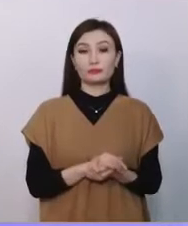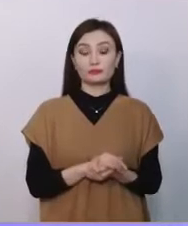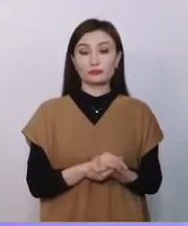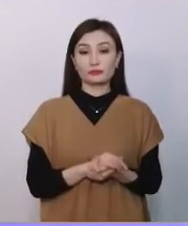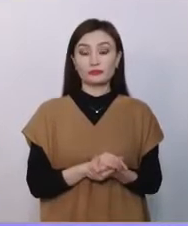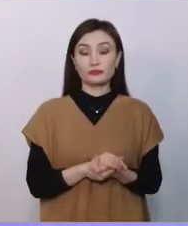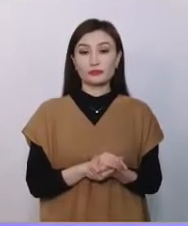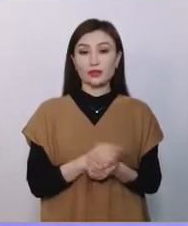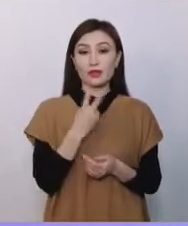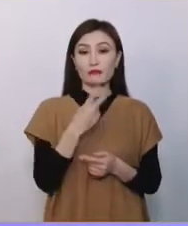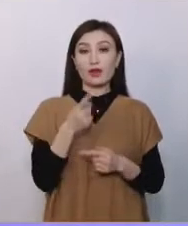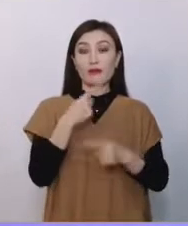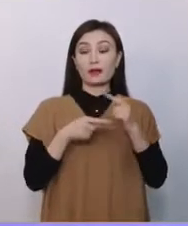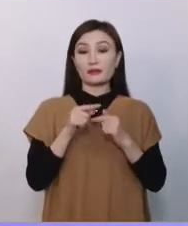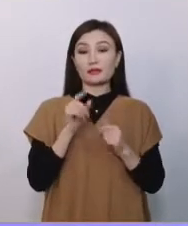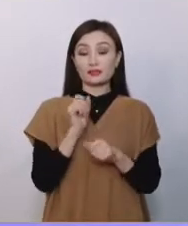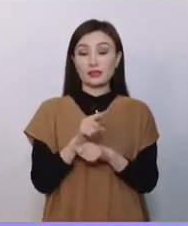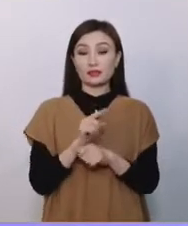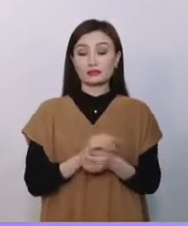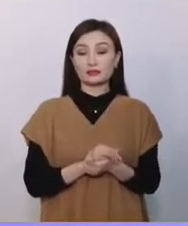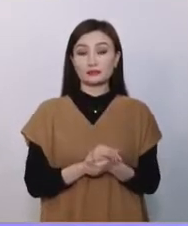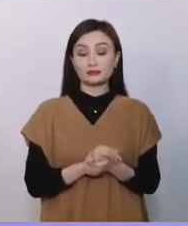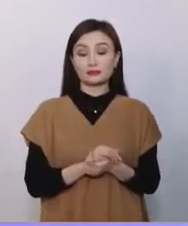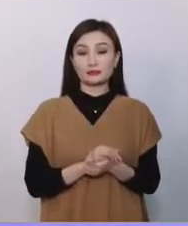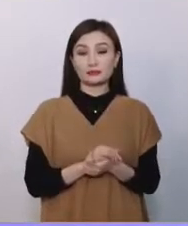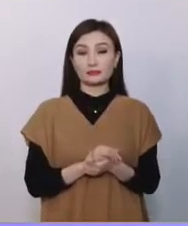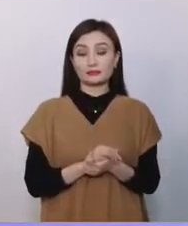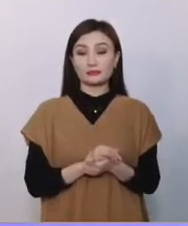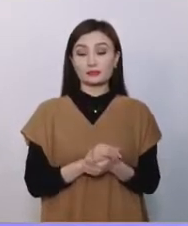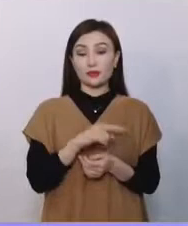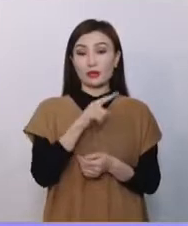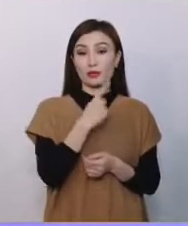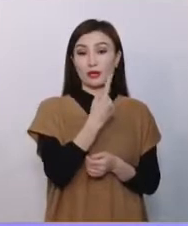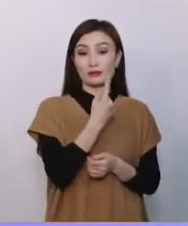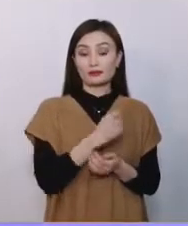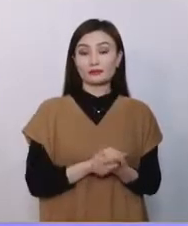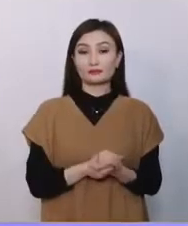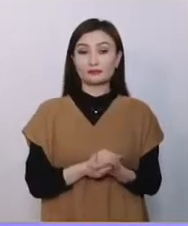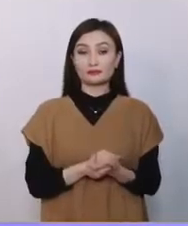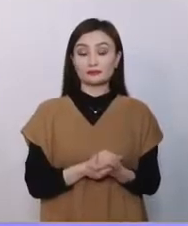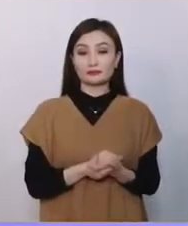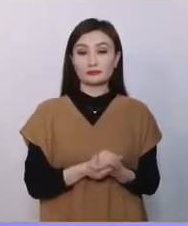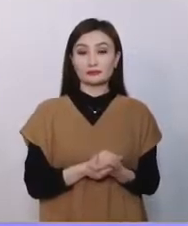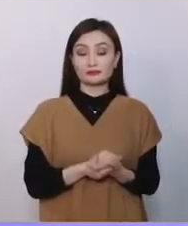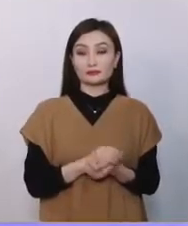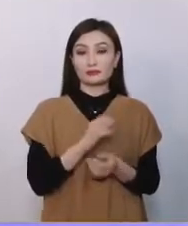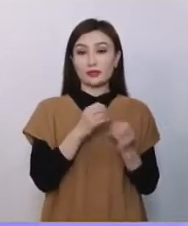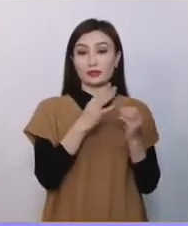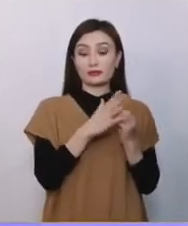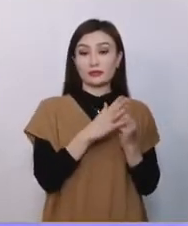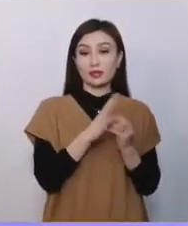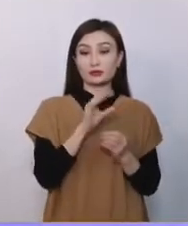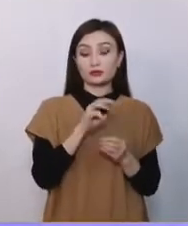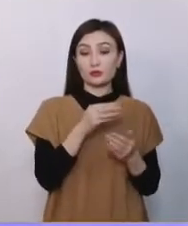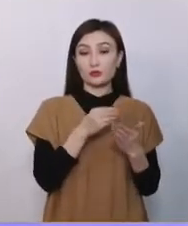составьте две обратные задачи обратная задача номер один на 15